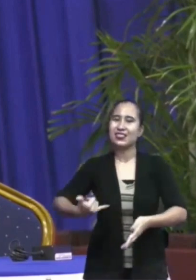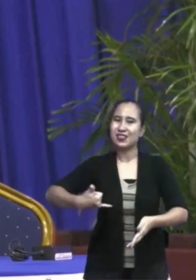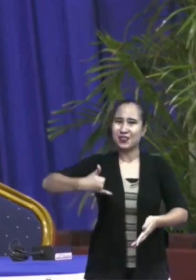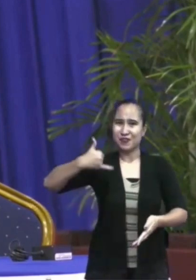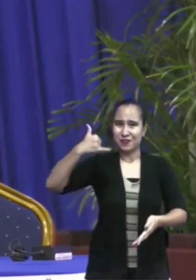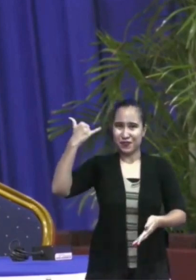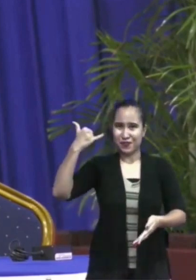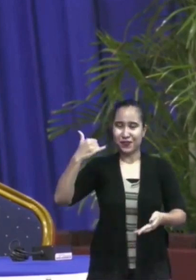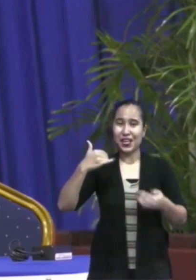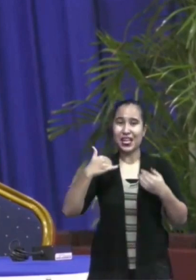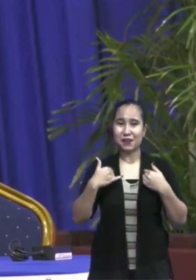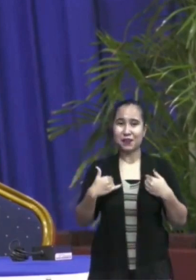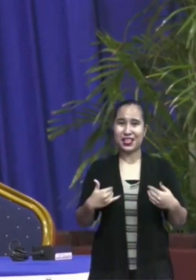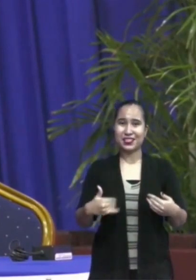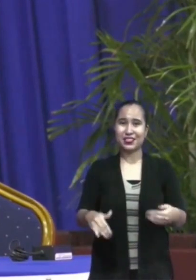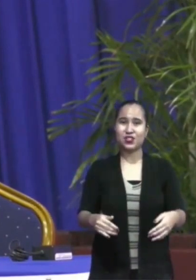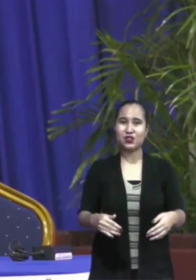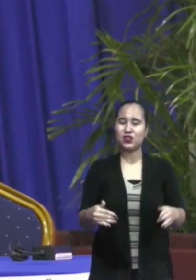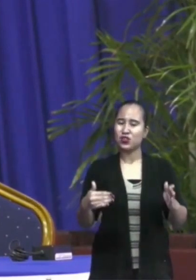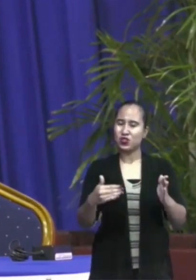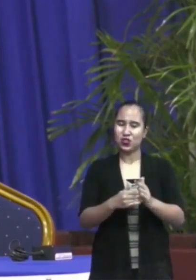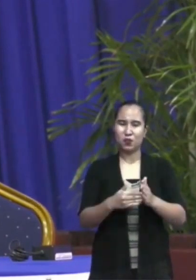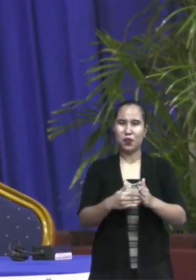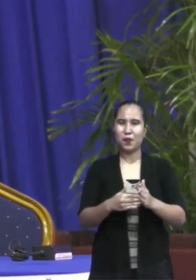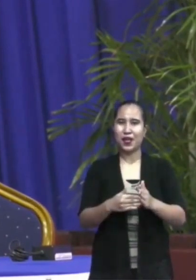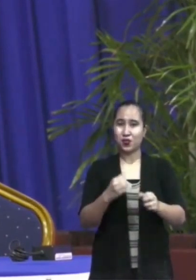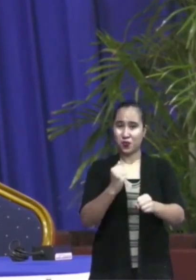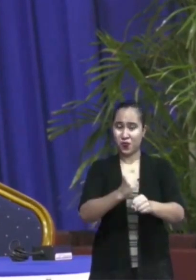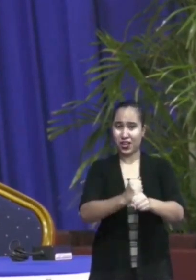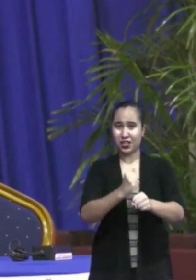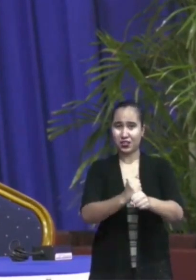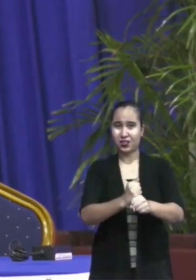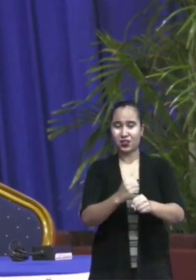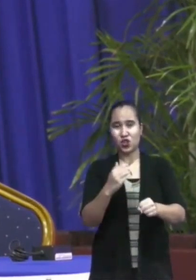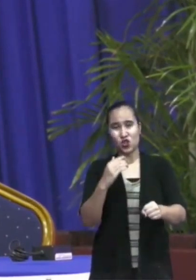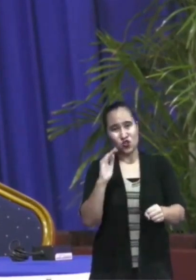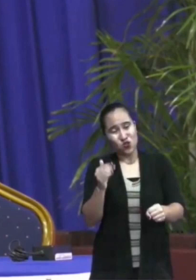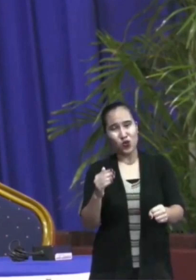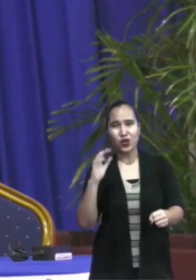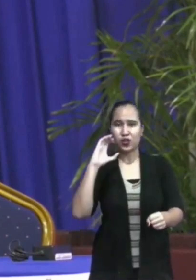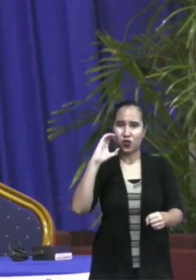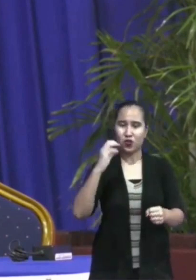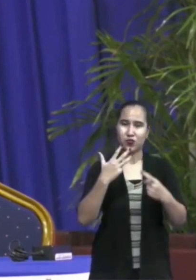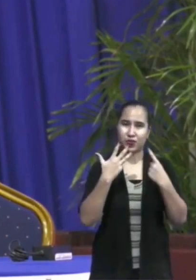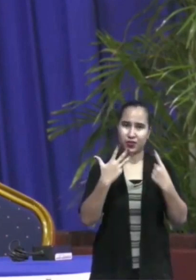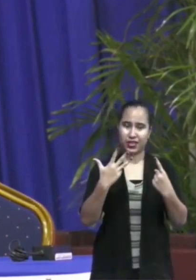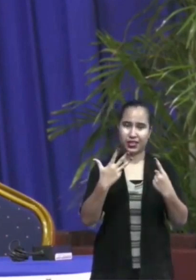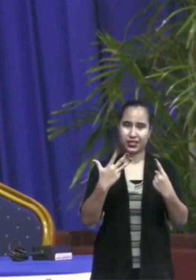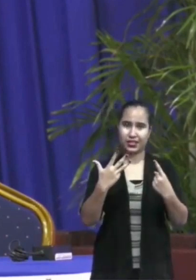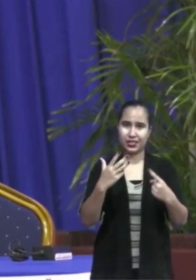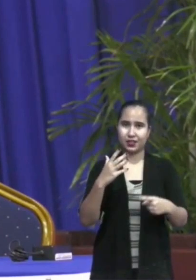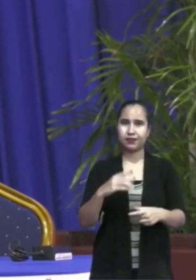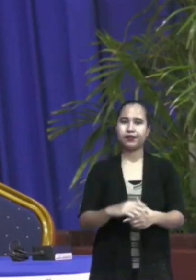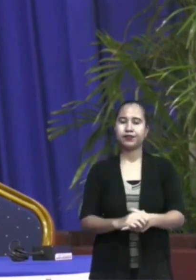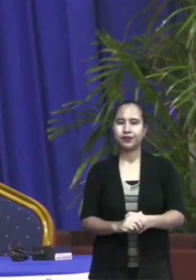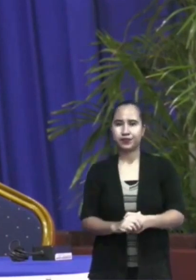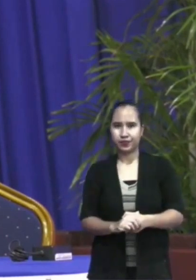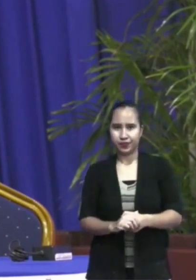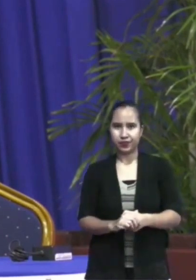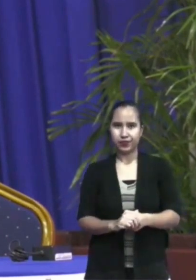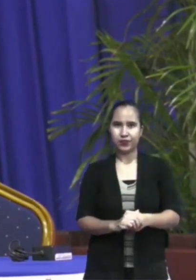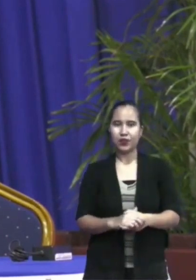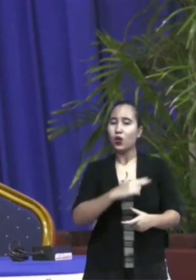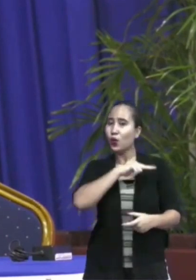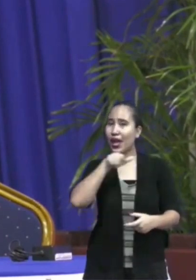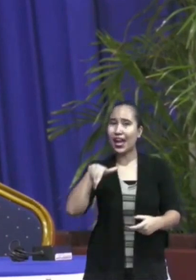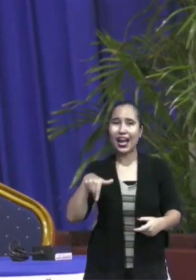nog veel ontslagen volgen vanwege de COVID-situatie bij bedrijven in de formele sector. En die zullen we